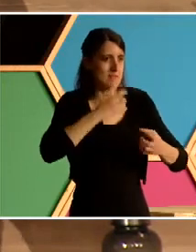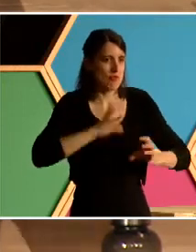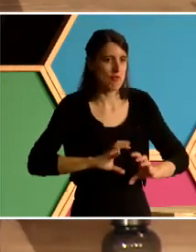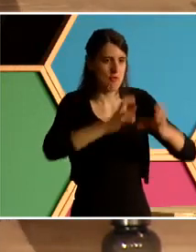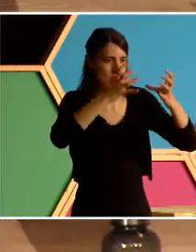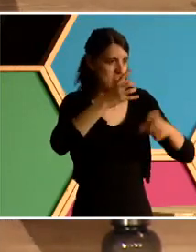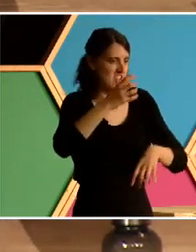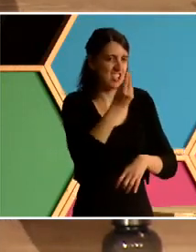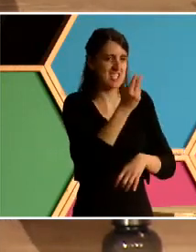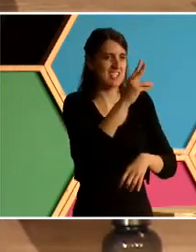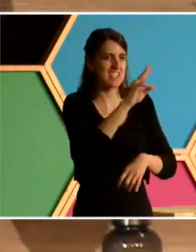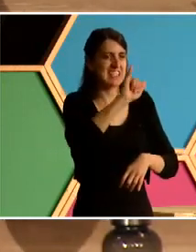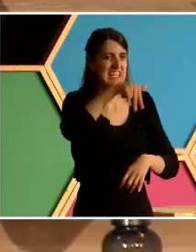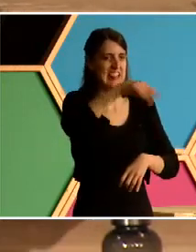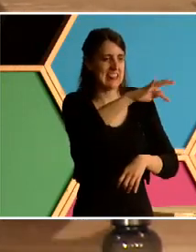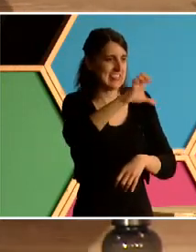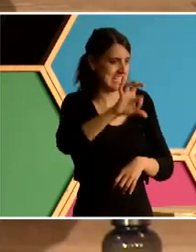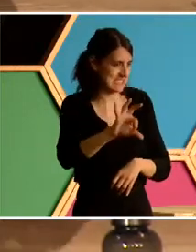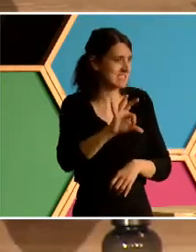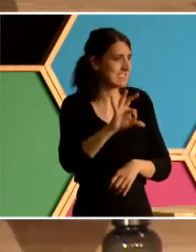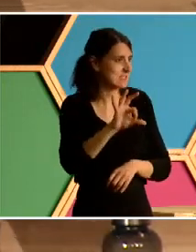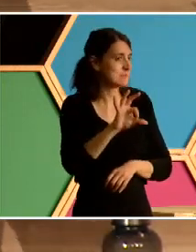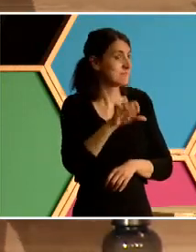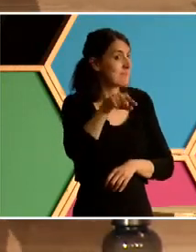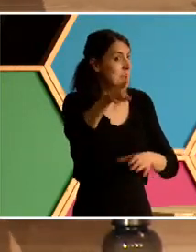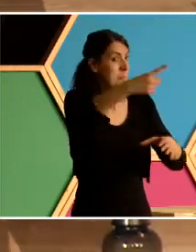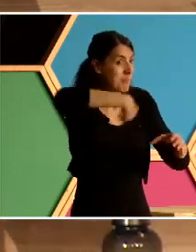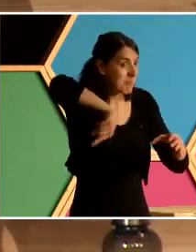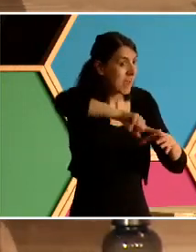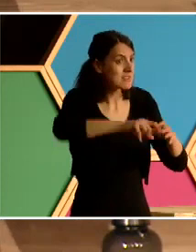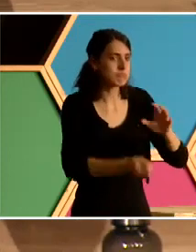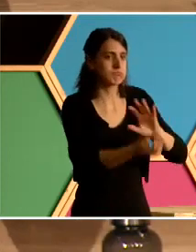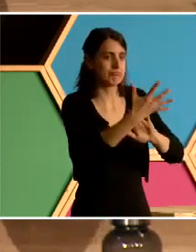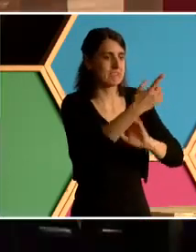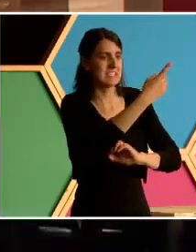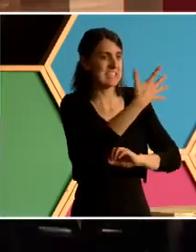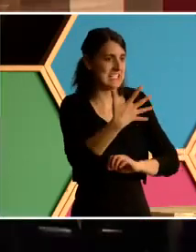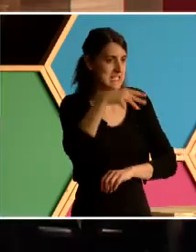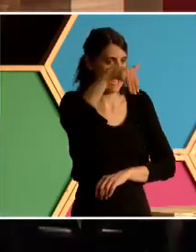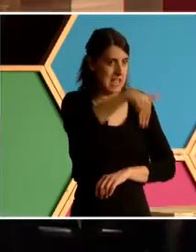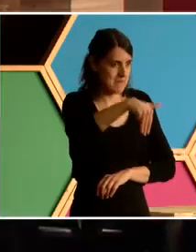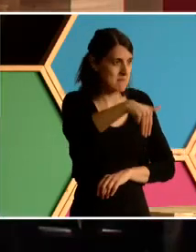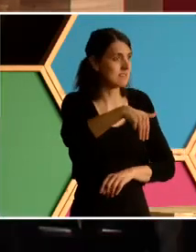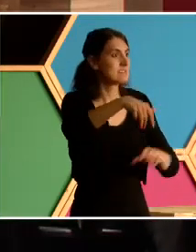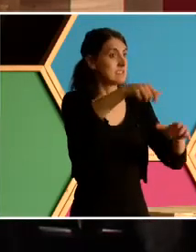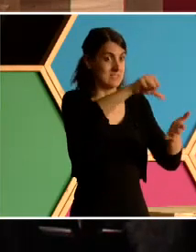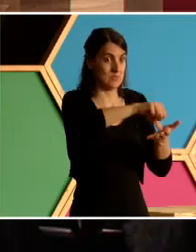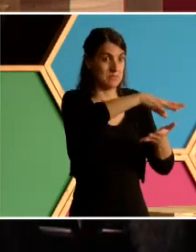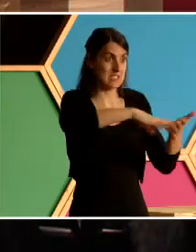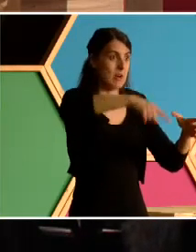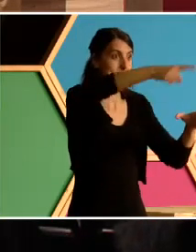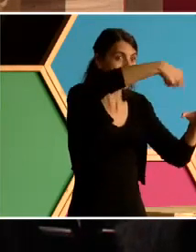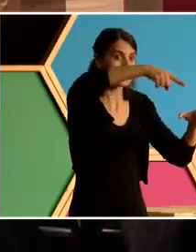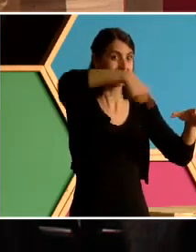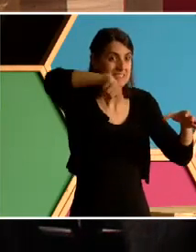les Quintes. I és de les places on va néixer el 15M. És de les places d'aquesta ciutat on es va produir